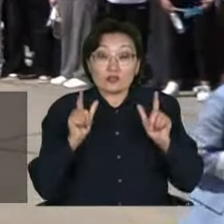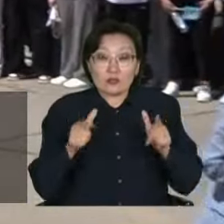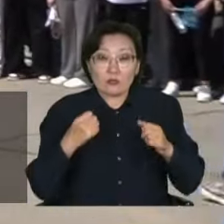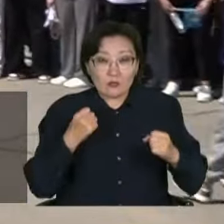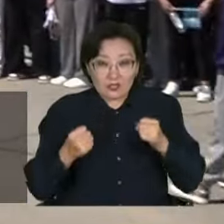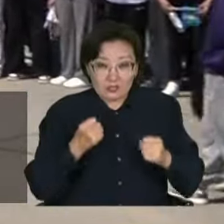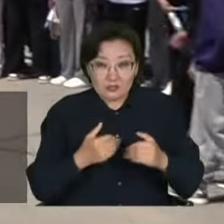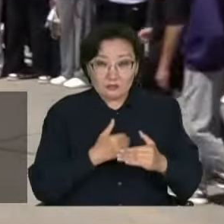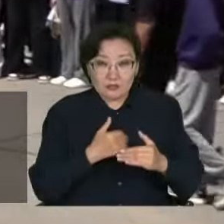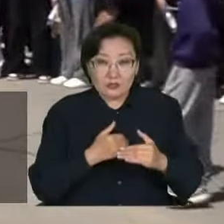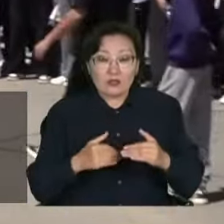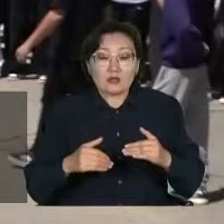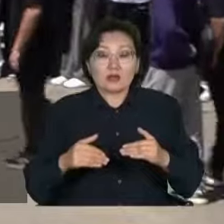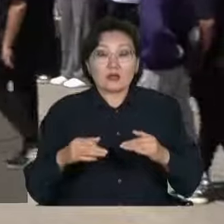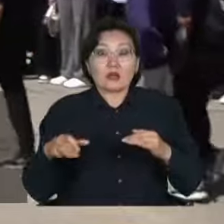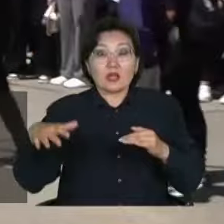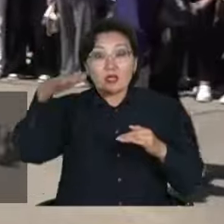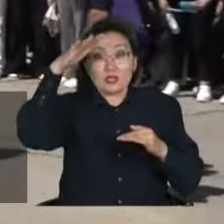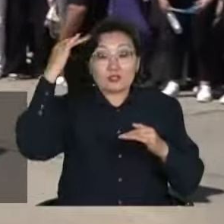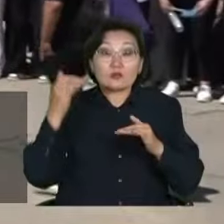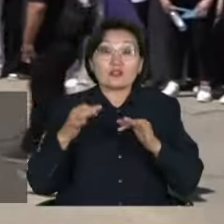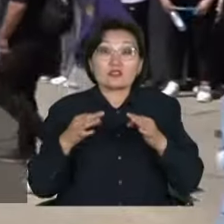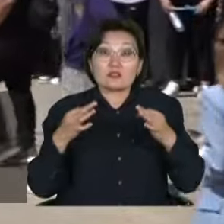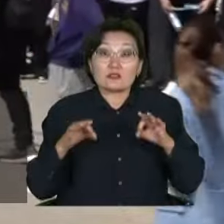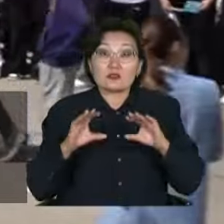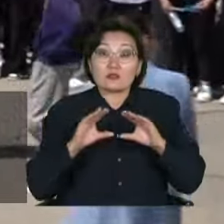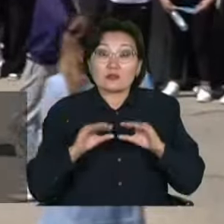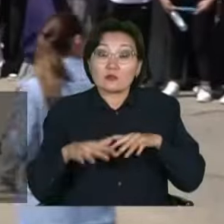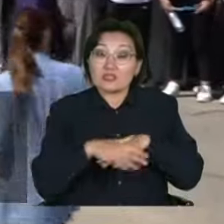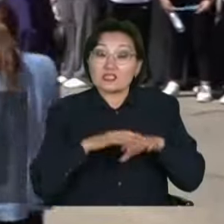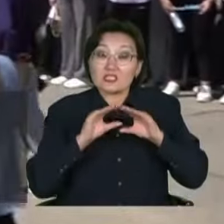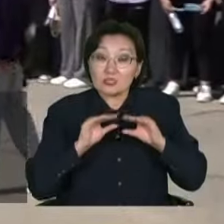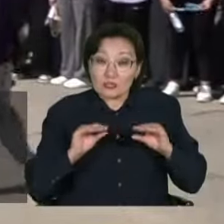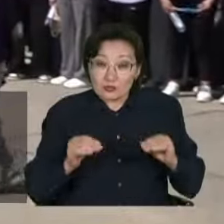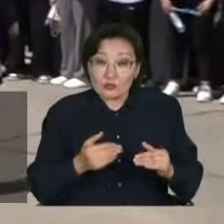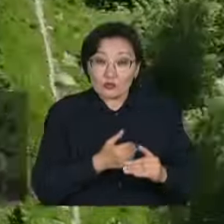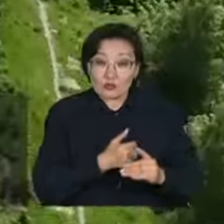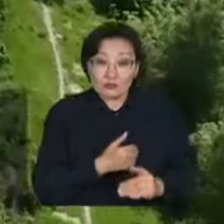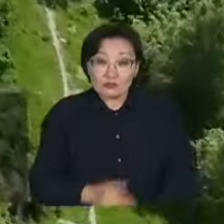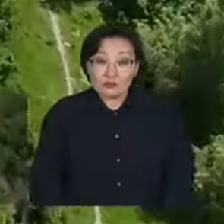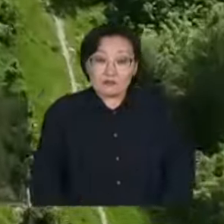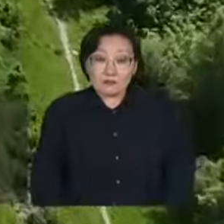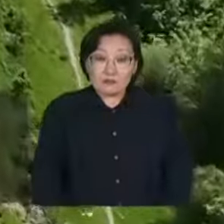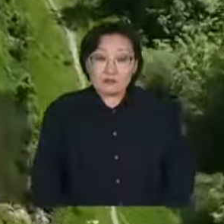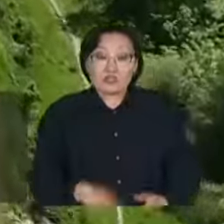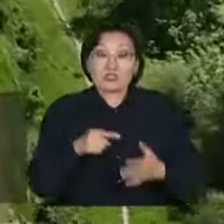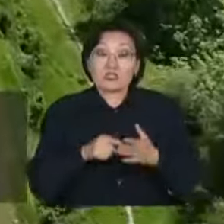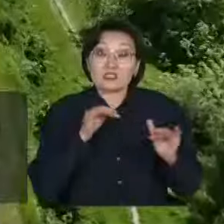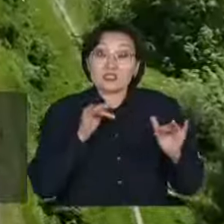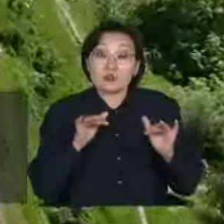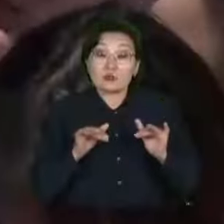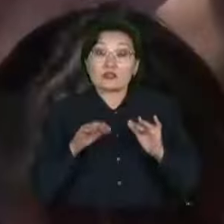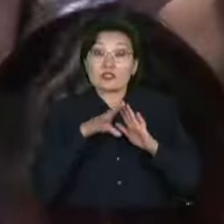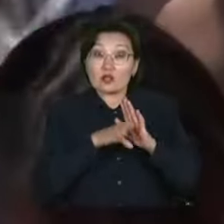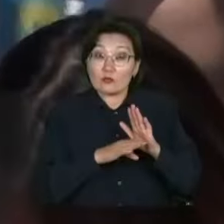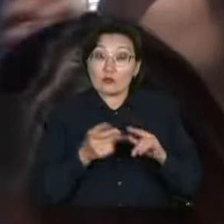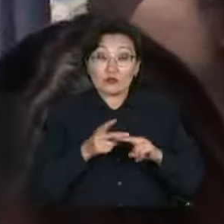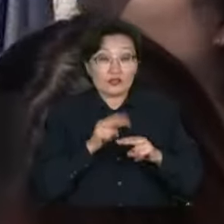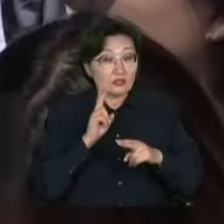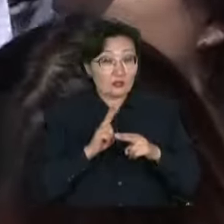болсын, асманымыз ұшық, жұртымыз тірінш, халқымыз аман болсын деген келеді. Қаладағы іс-шаралар легі мұнымен